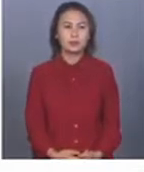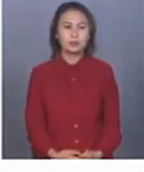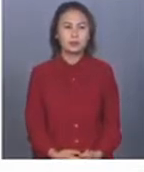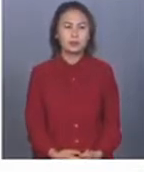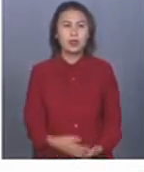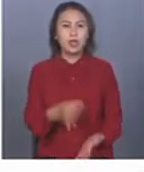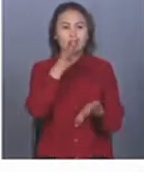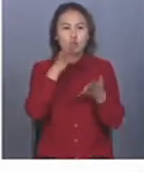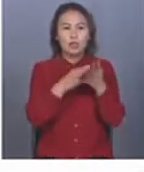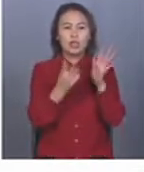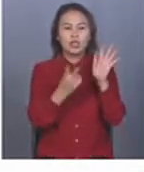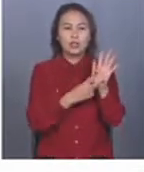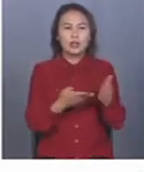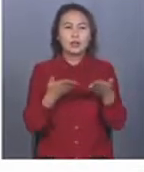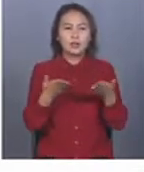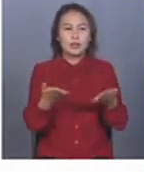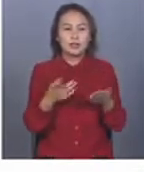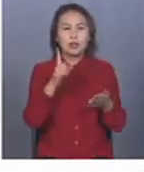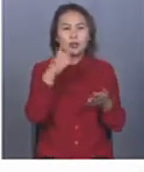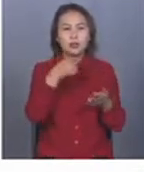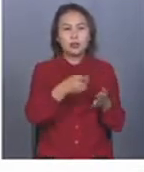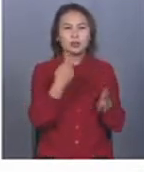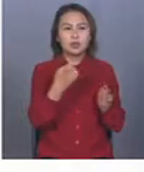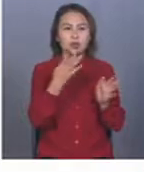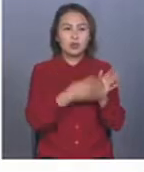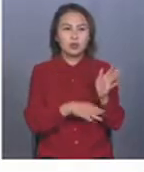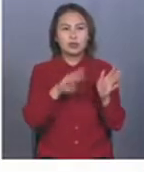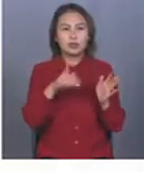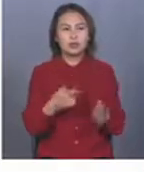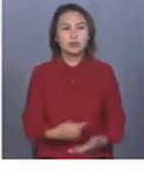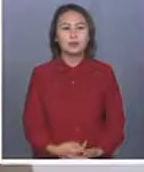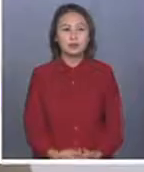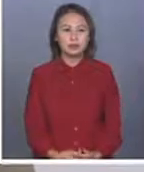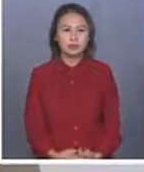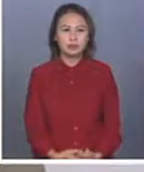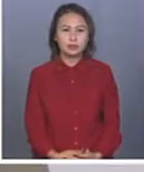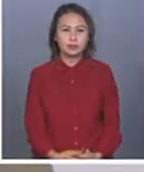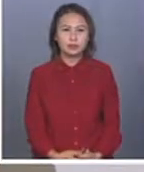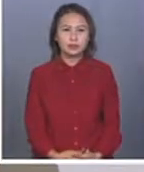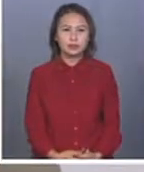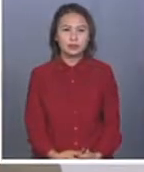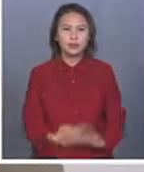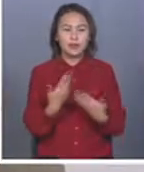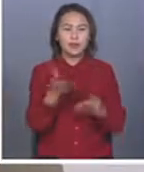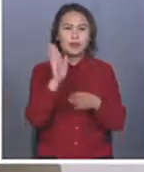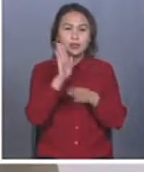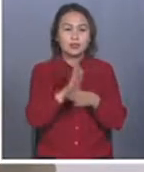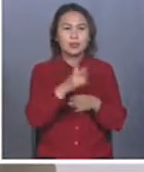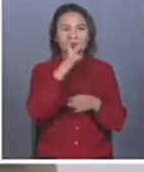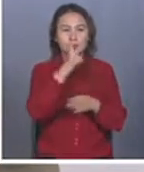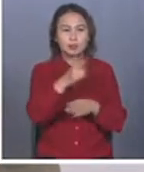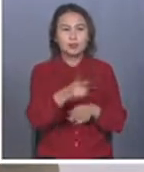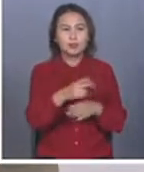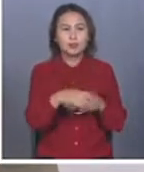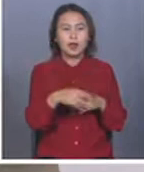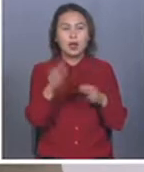Сонда жауабы 7 пицца 1190 теңге болады. Енді тапсырмаға кезек берейік.